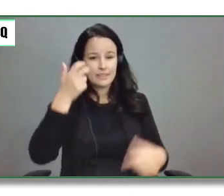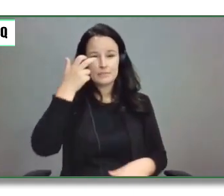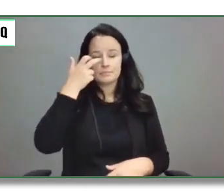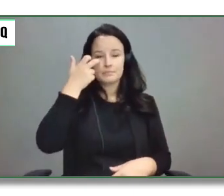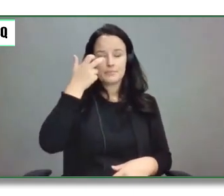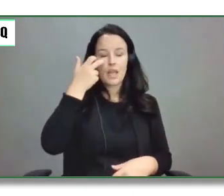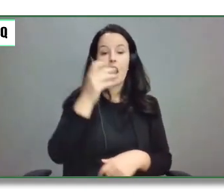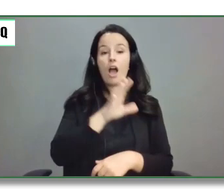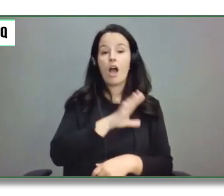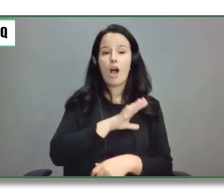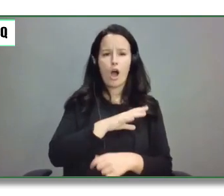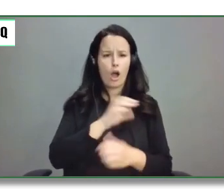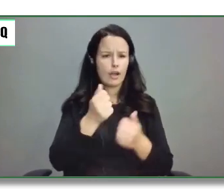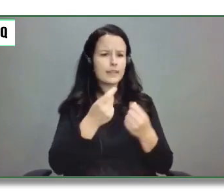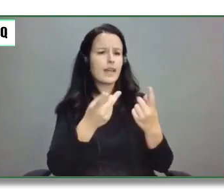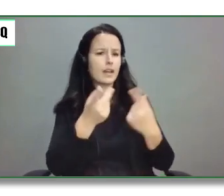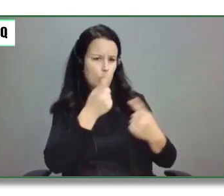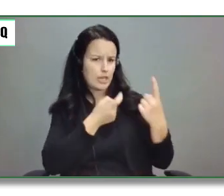questions.